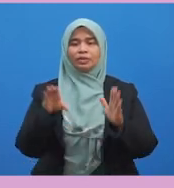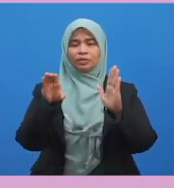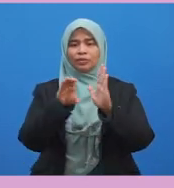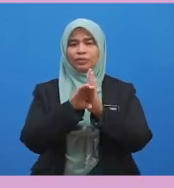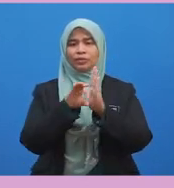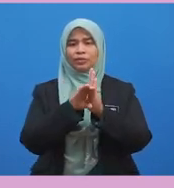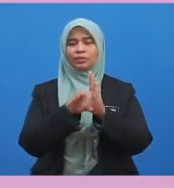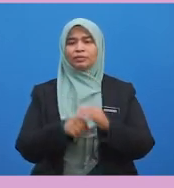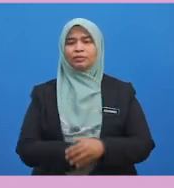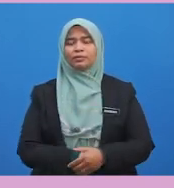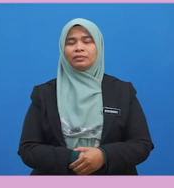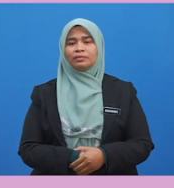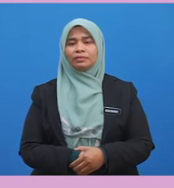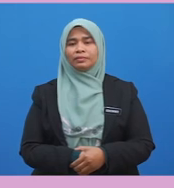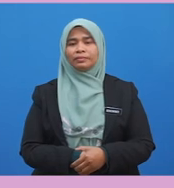Contohnya,